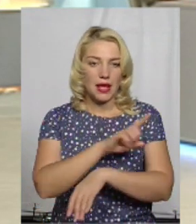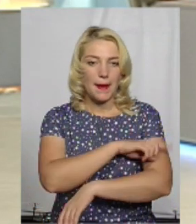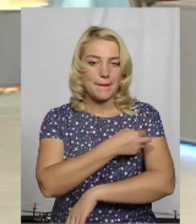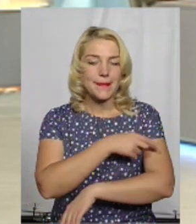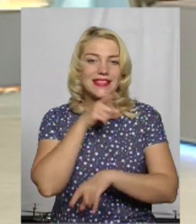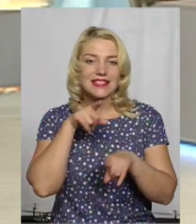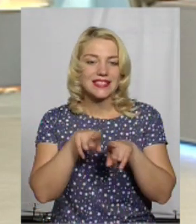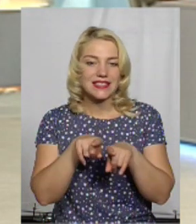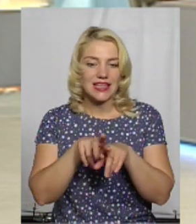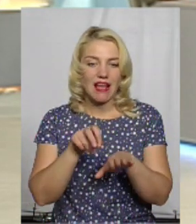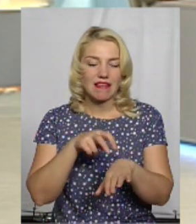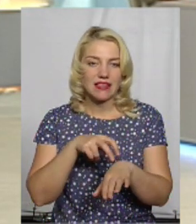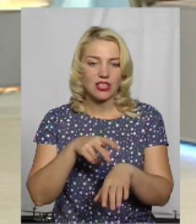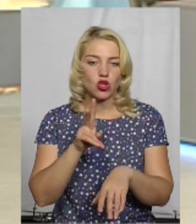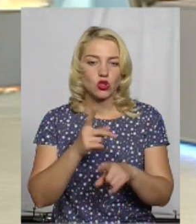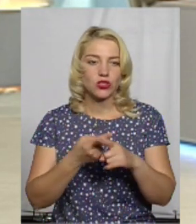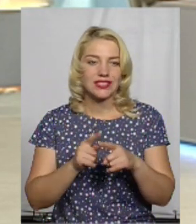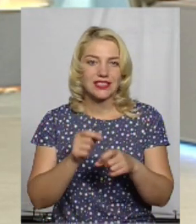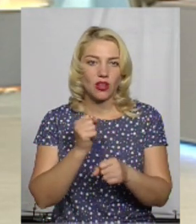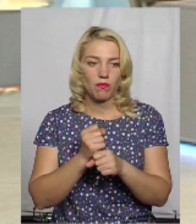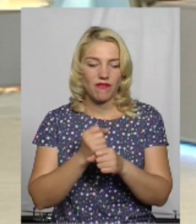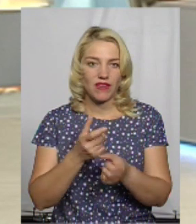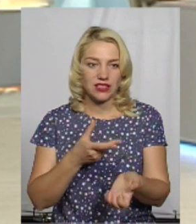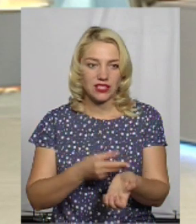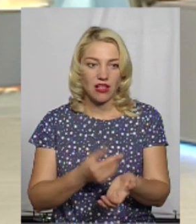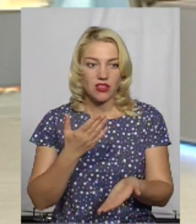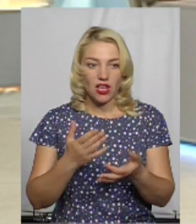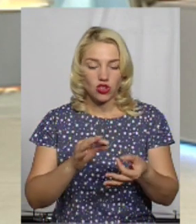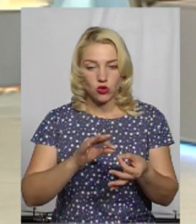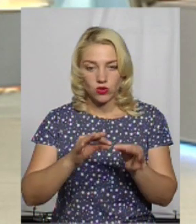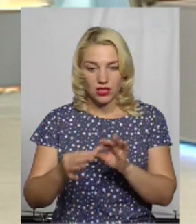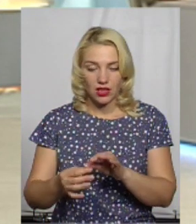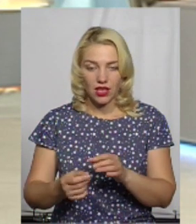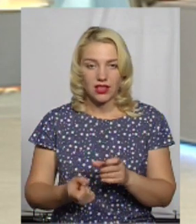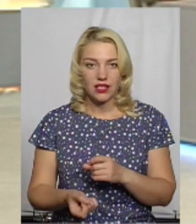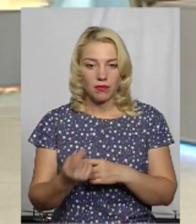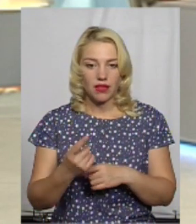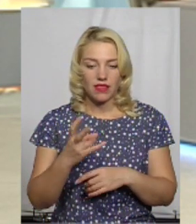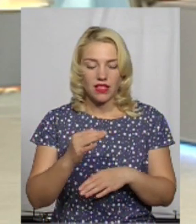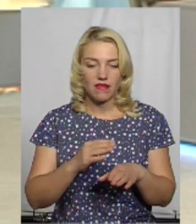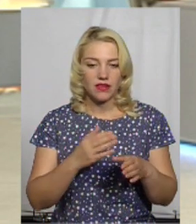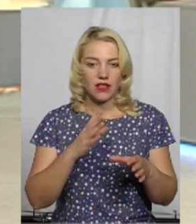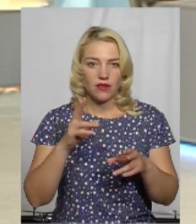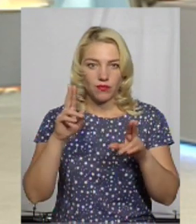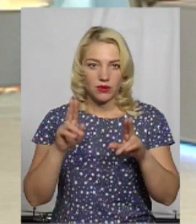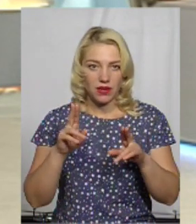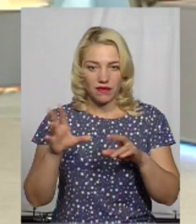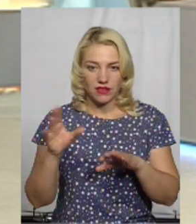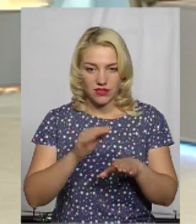медсестра, і так само лікар, той, хто зробив цю вакцинацію. Якщо ускладнення наступило на фоні дотримання всіх